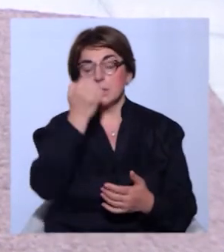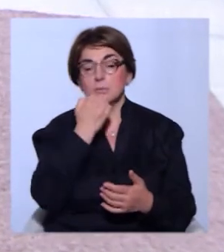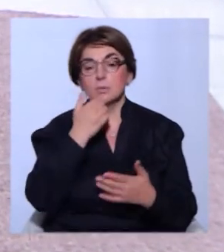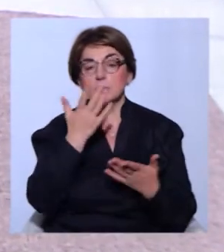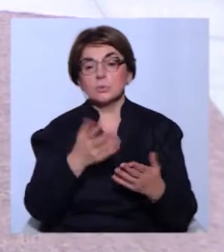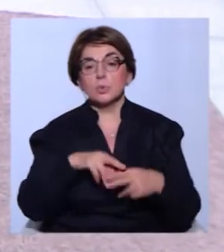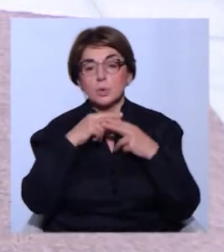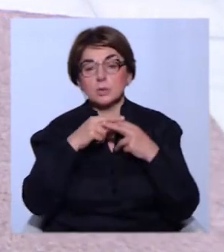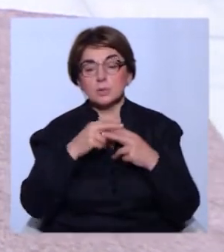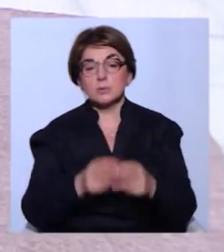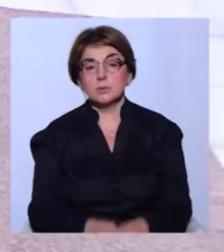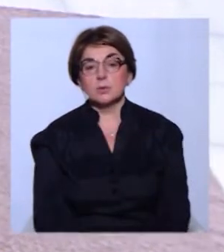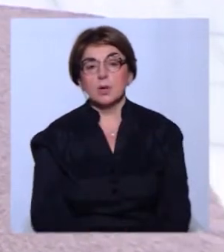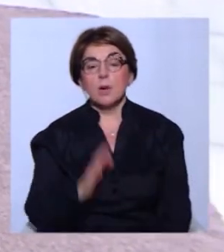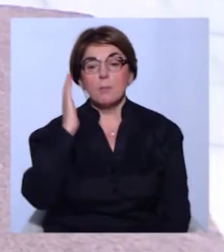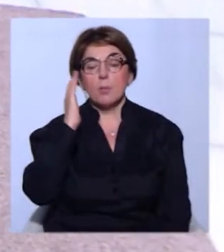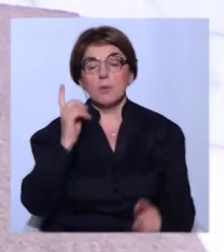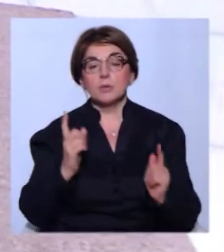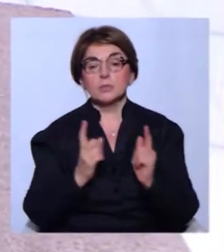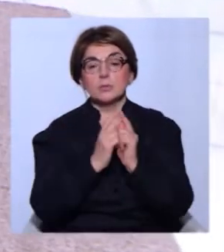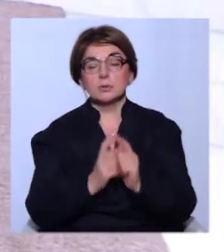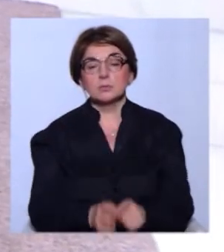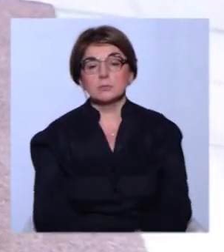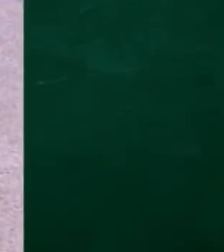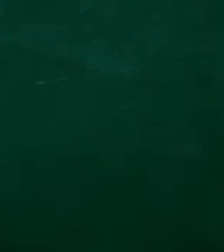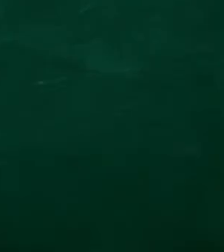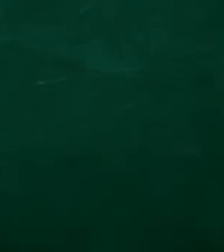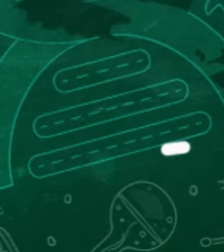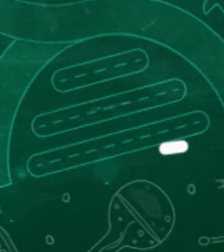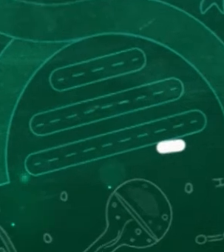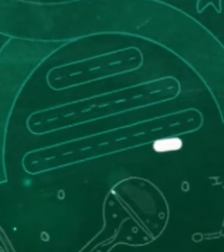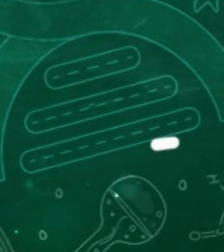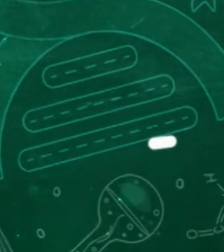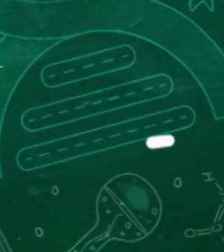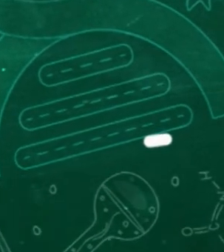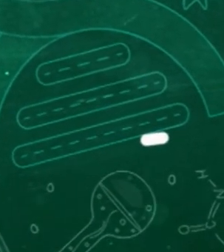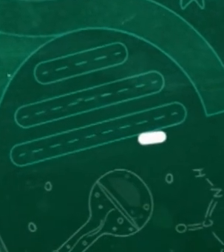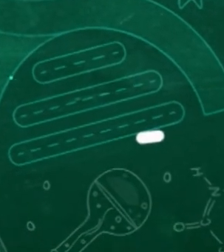მადლობას მოგახსენებთ ყურადღებისათვის. მომავალ შეხვედრამდე.